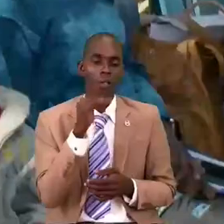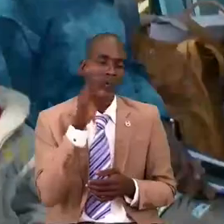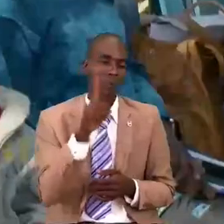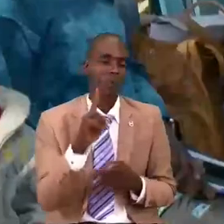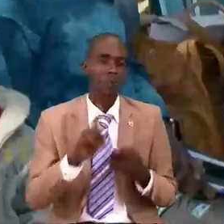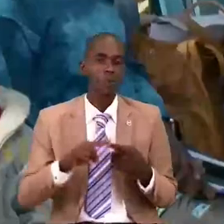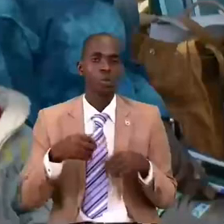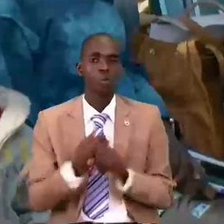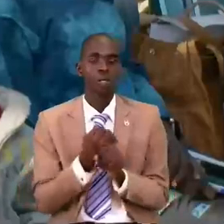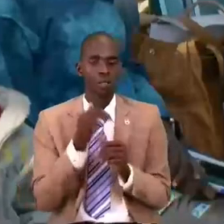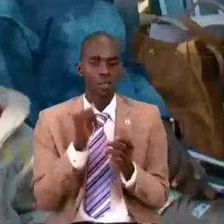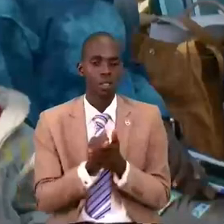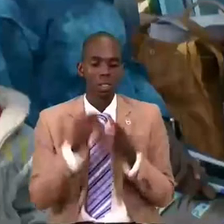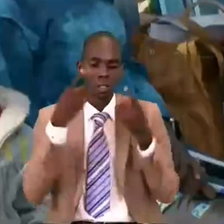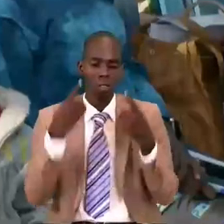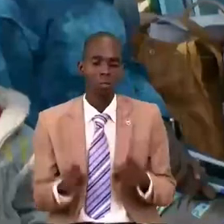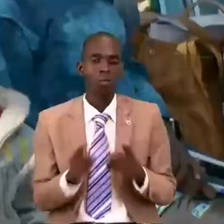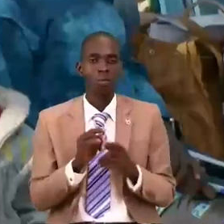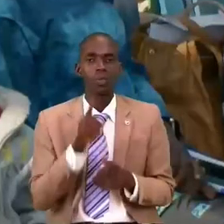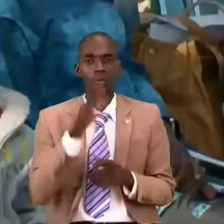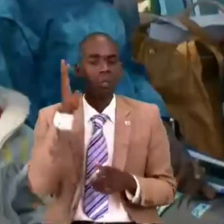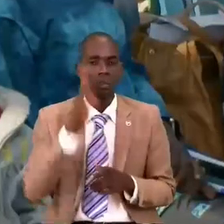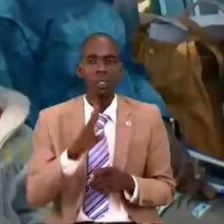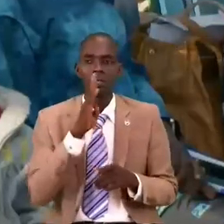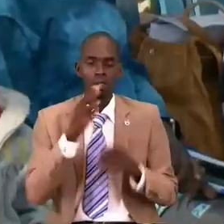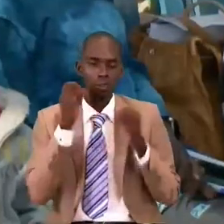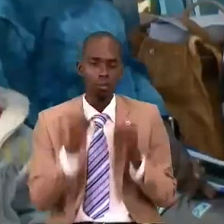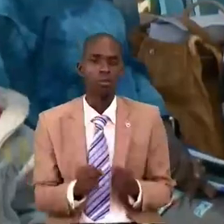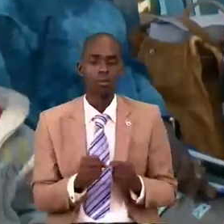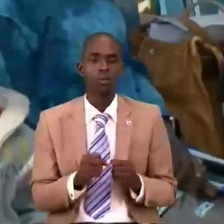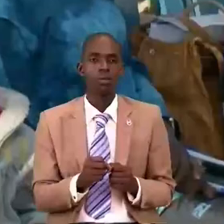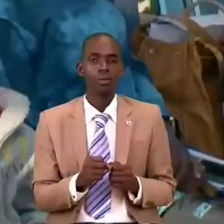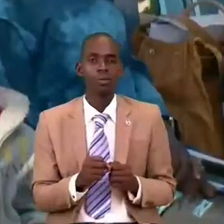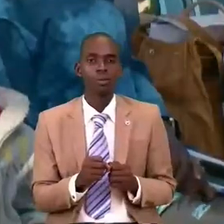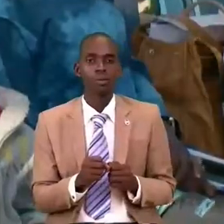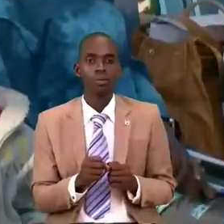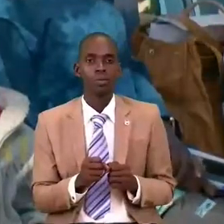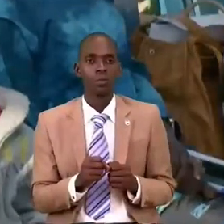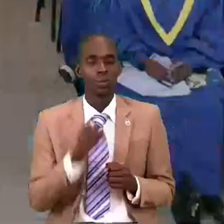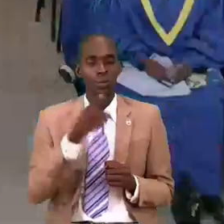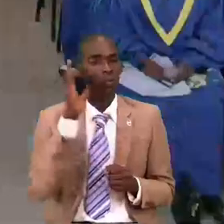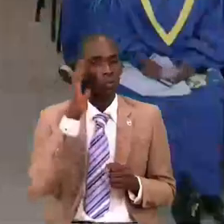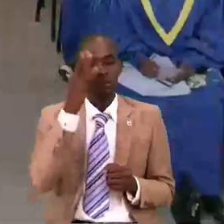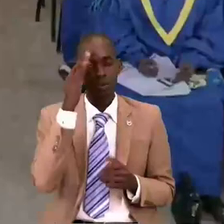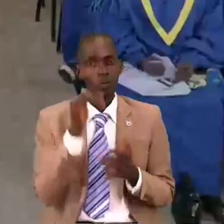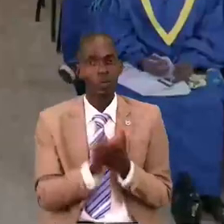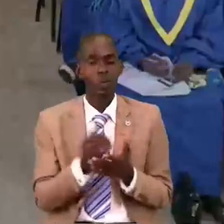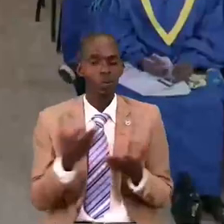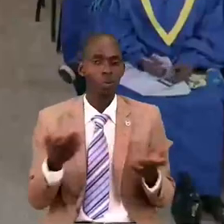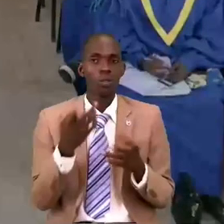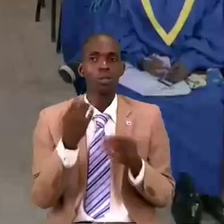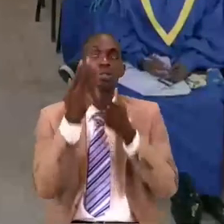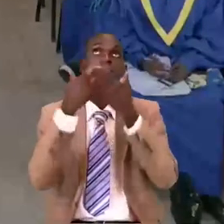tu sais que ce que le Père Céleste a promis et donné à Jésus,